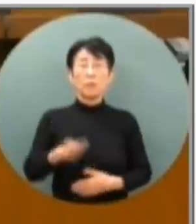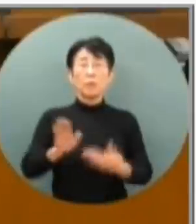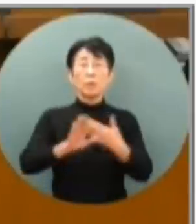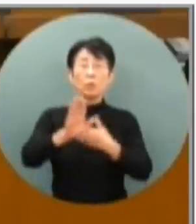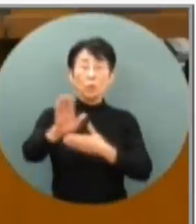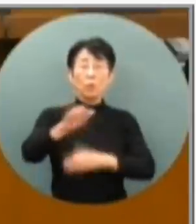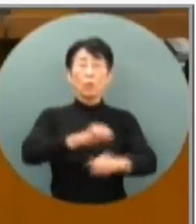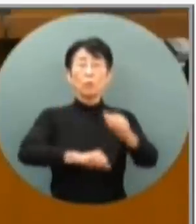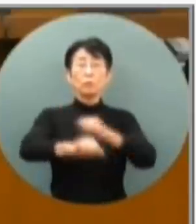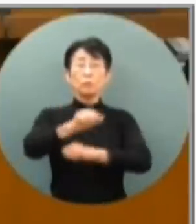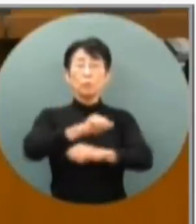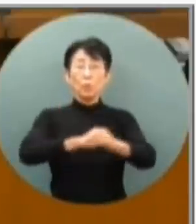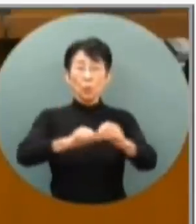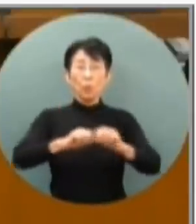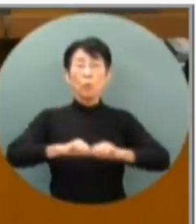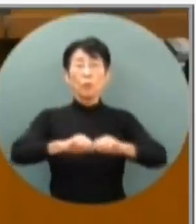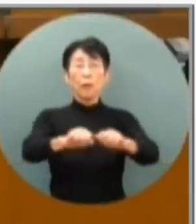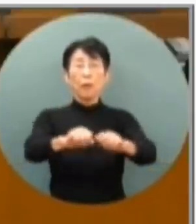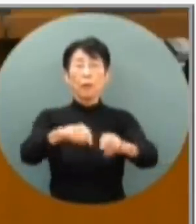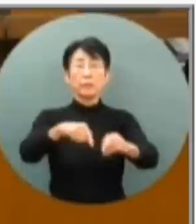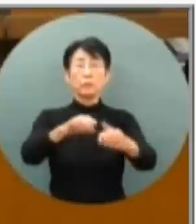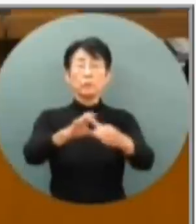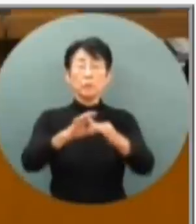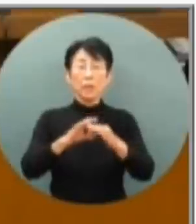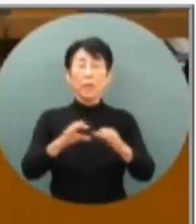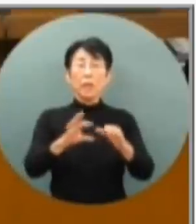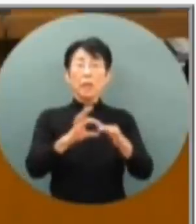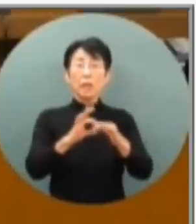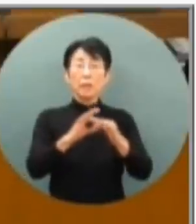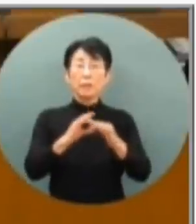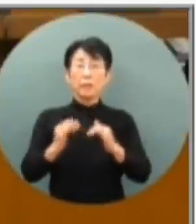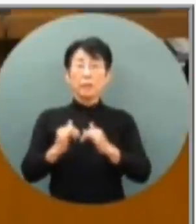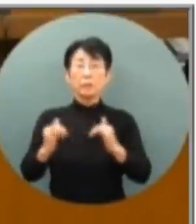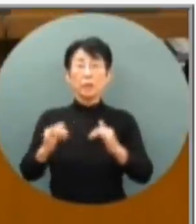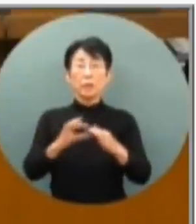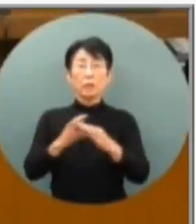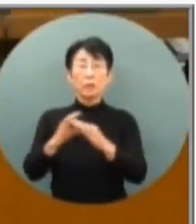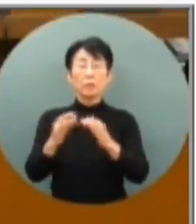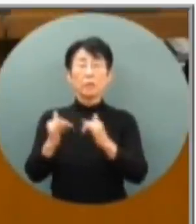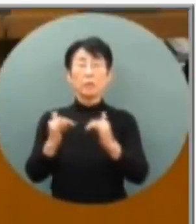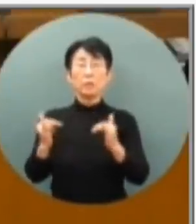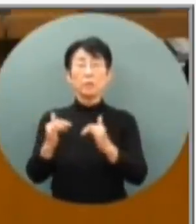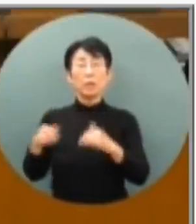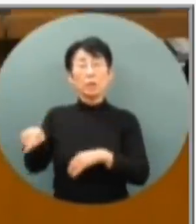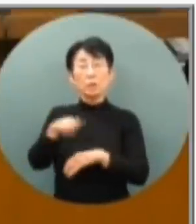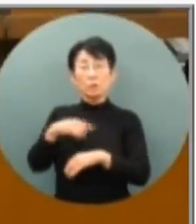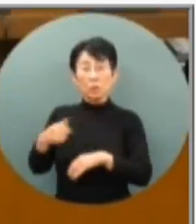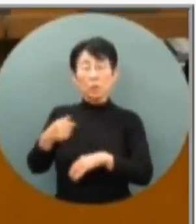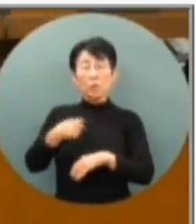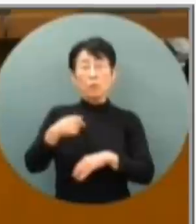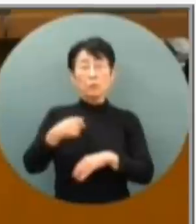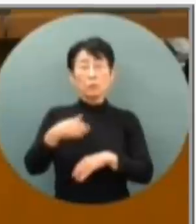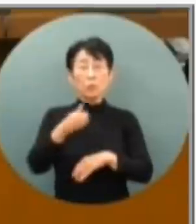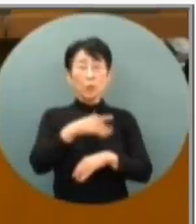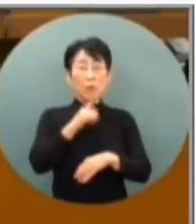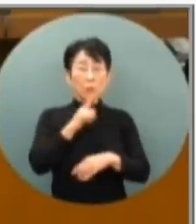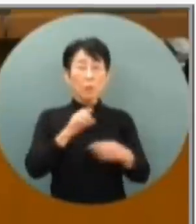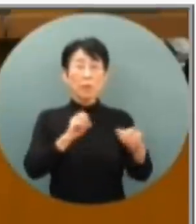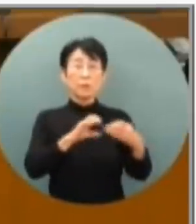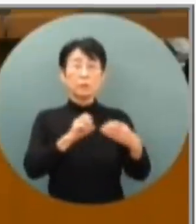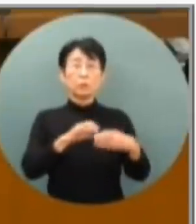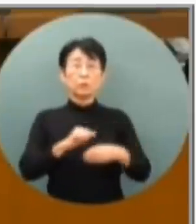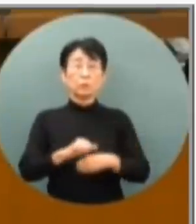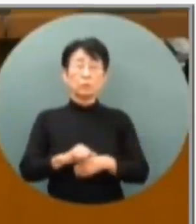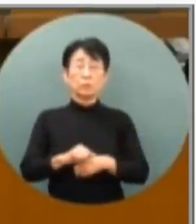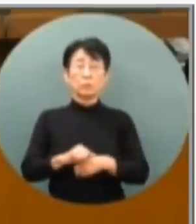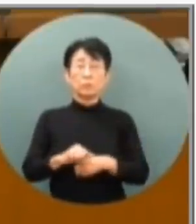開について、それ関係者とお話し合いをじゃあ私どもの方からもさせていただきますので、吉田議員の方から